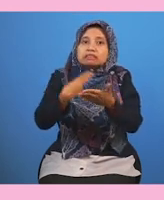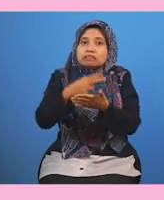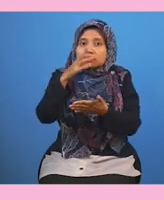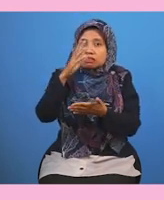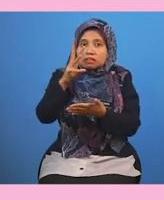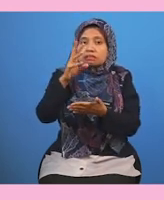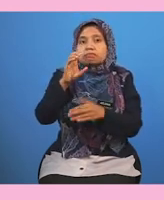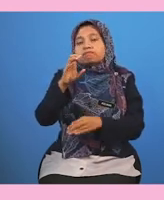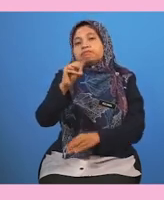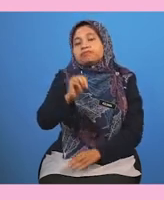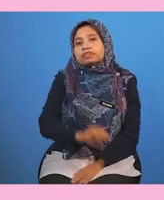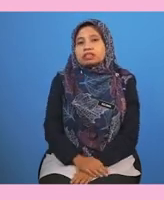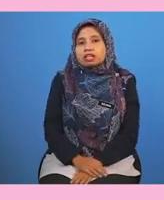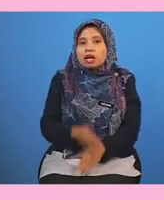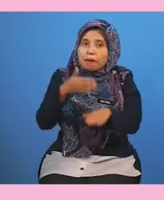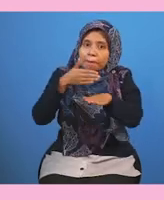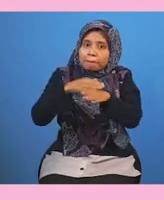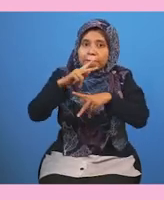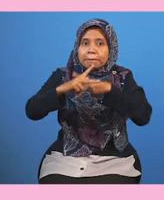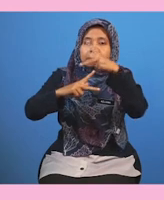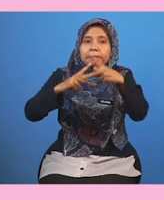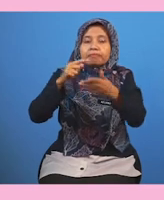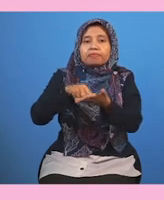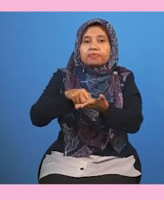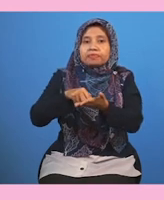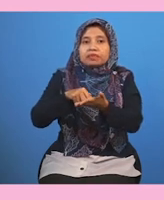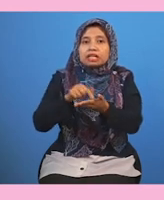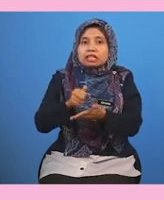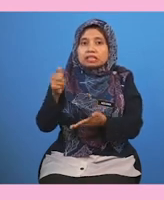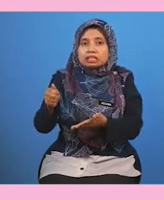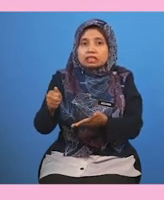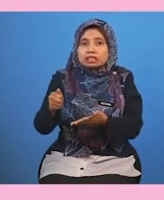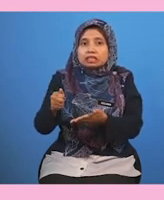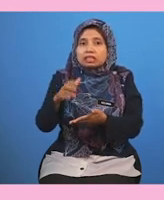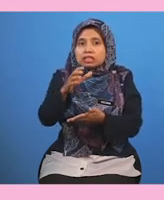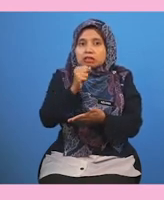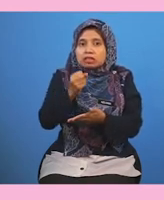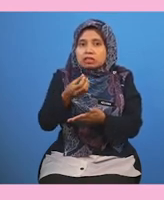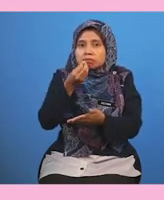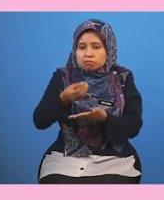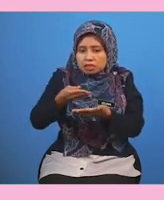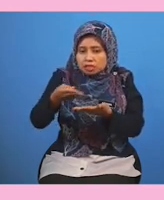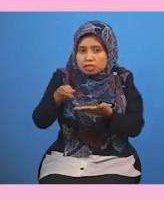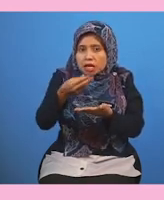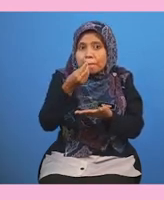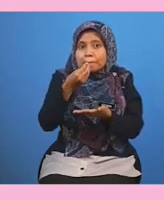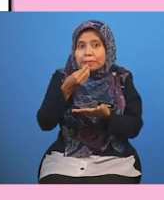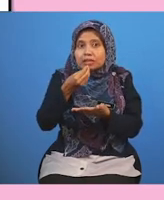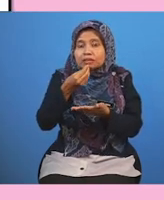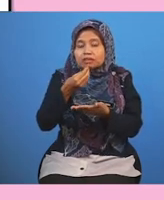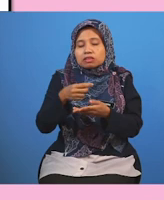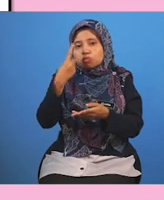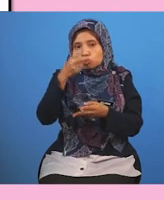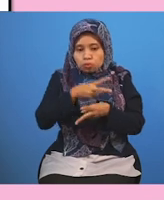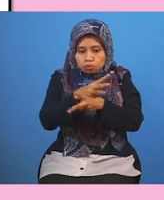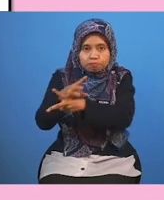cm. Pada peringkat ini, ia dituai dan diberi makan kepada ternakan.